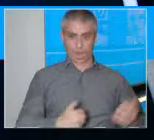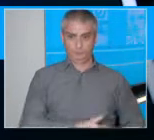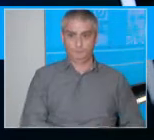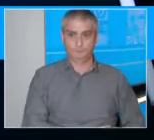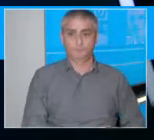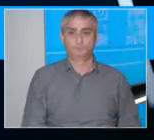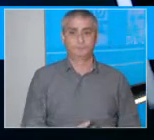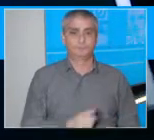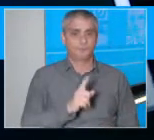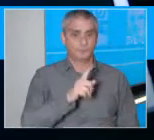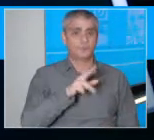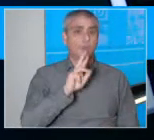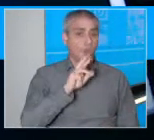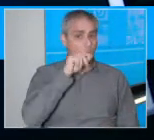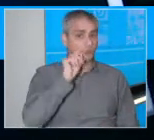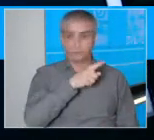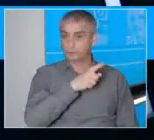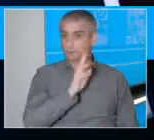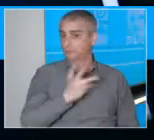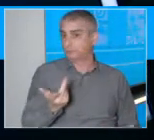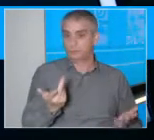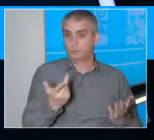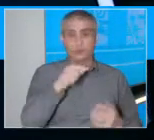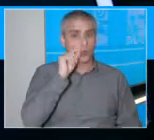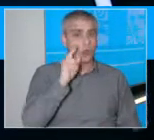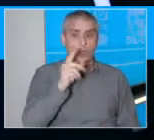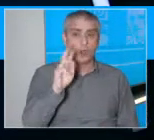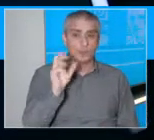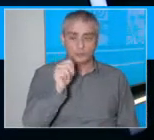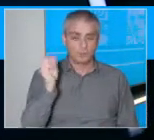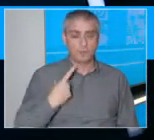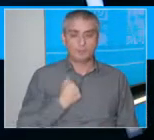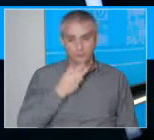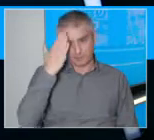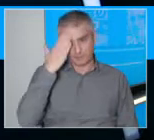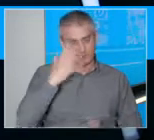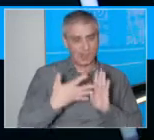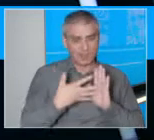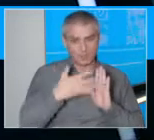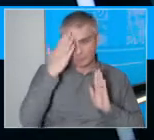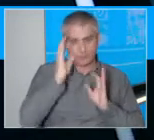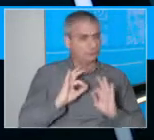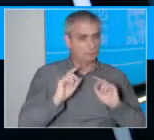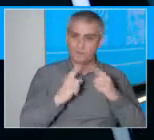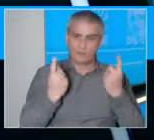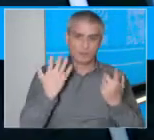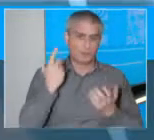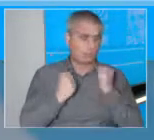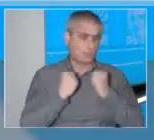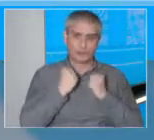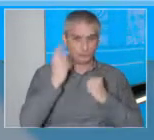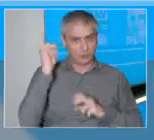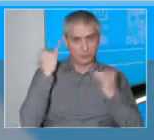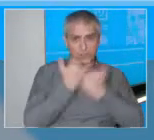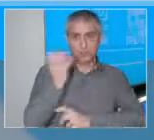הוא אמר את זה אגב בעצמו. רוני אלשיך קשה לומר איש חלש. רוני אלשיך, אגב, הניתוח שלי הוא אחר לחלוטין. רוני אלשיך בא מהשב"כ, הוא מכיר את עולם החקירות, הוא לא מכיר שום דבר אחר. הייתה טעות מאוד קשה לדעתי